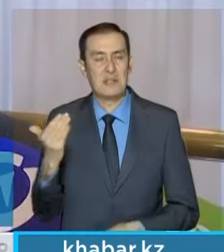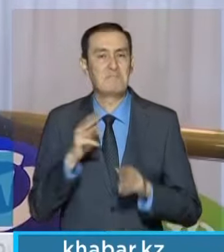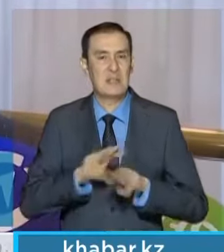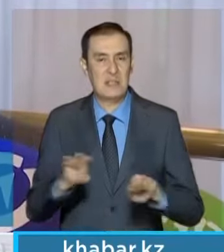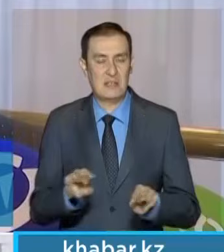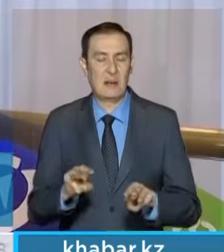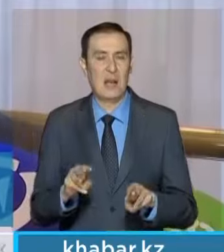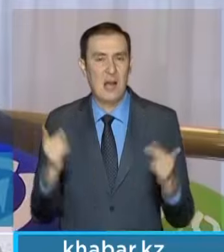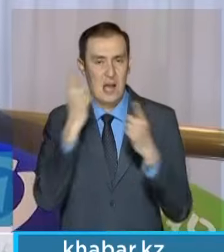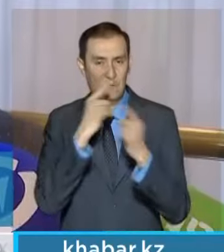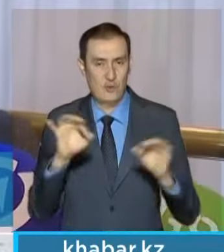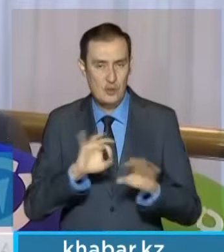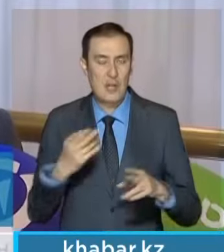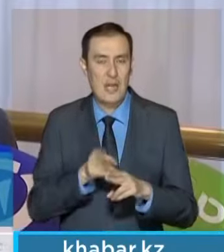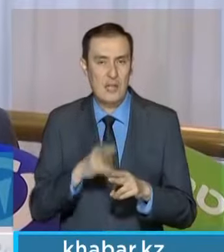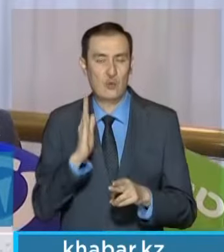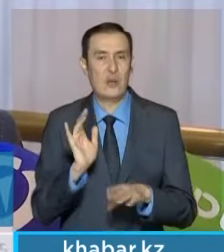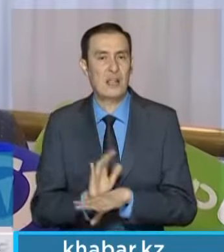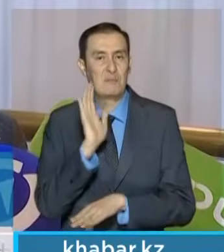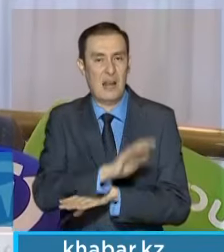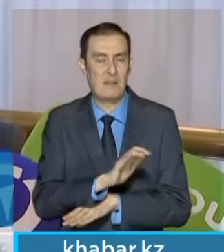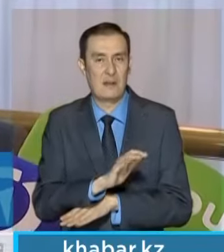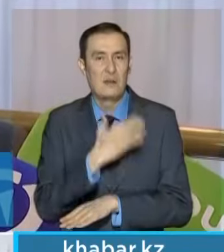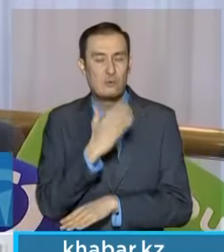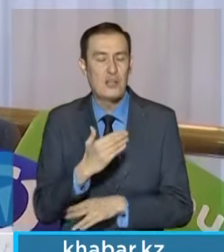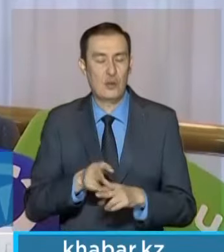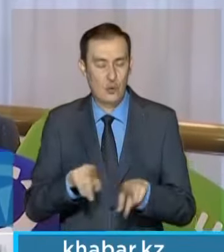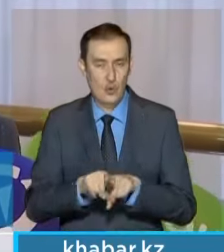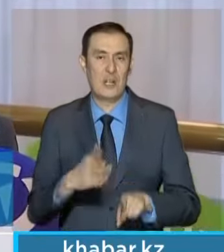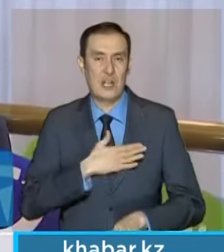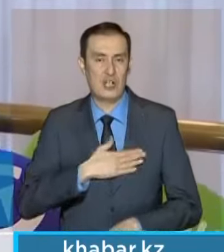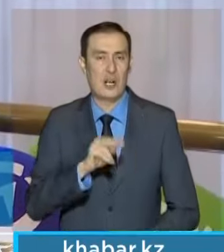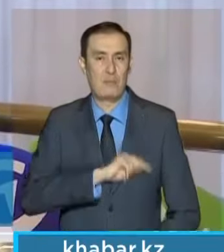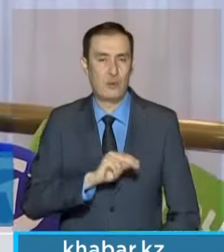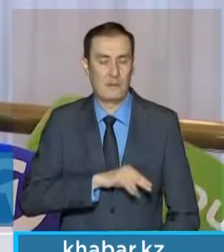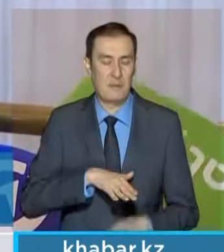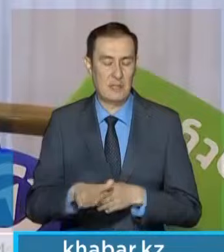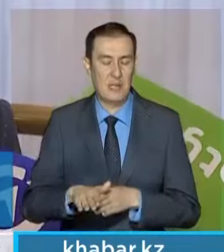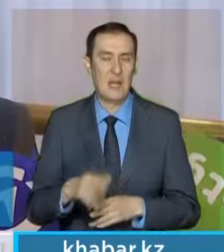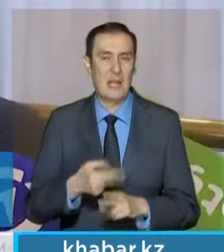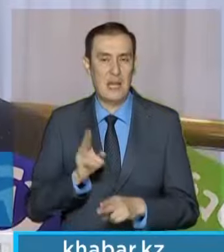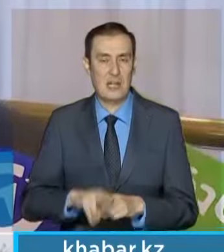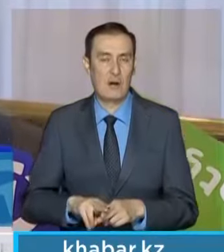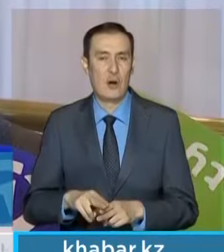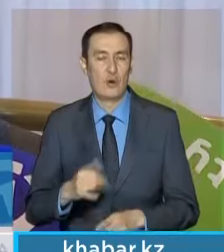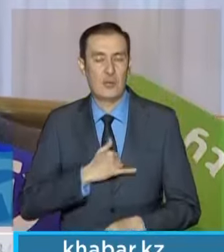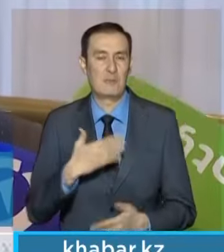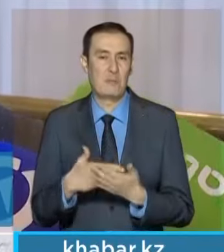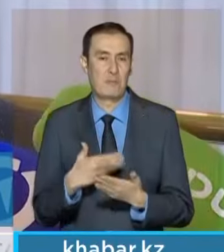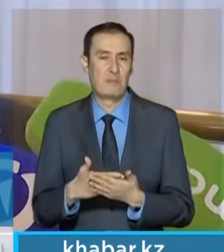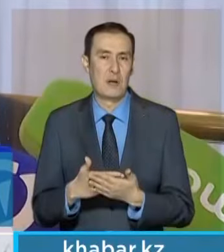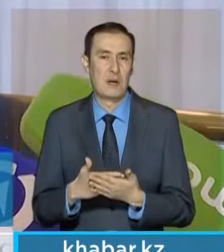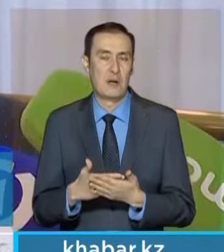что назвал ее. Ее нужно перебросить туда. Это тоже наша миссия. На это уйдет, мы